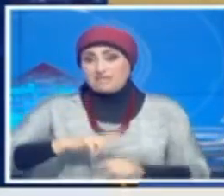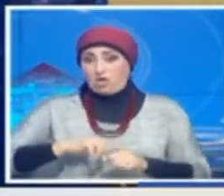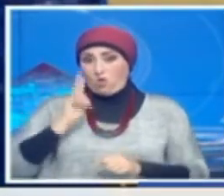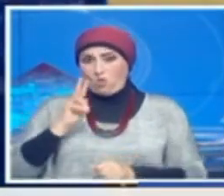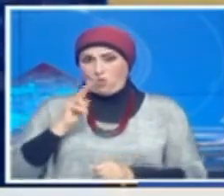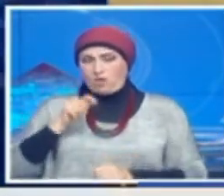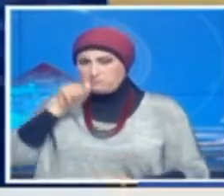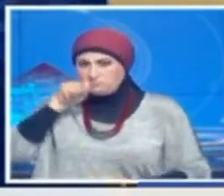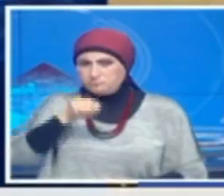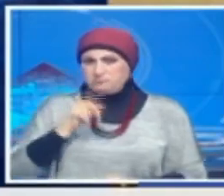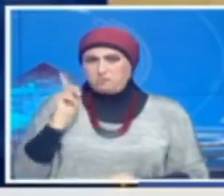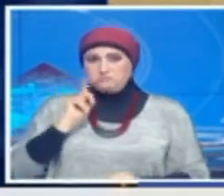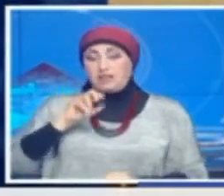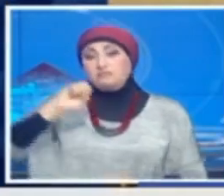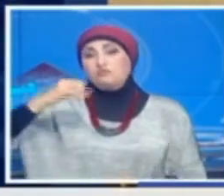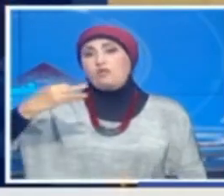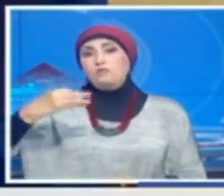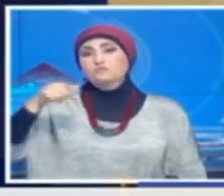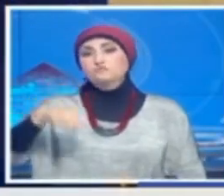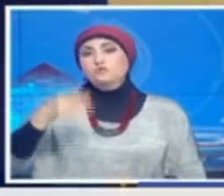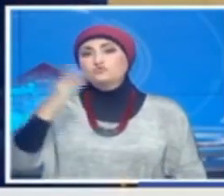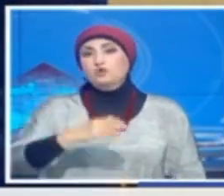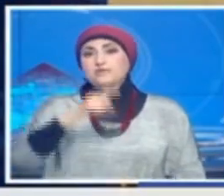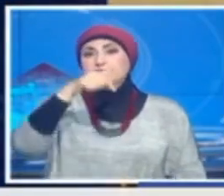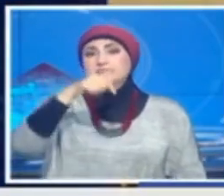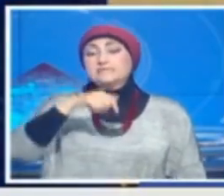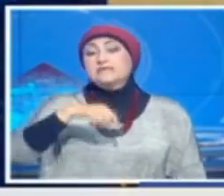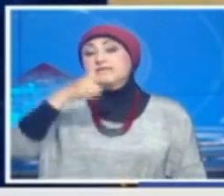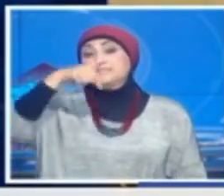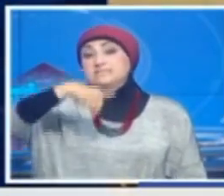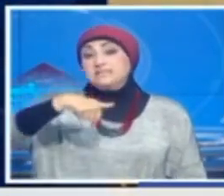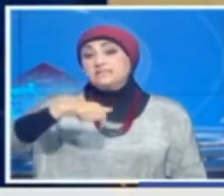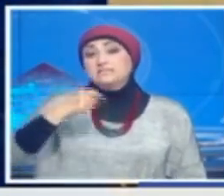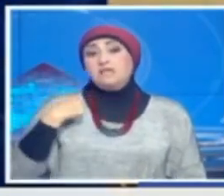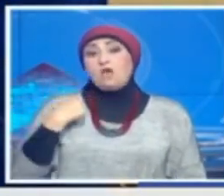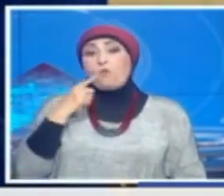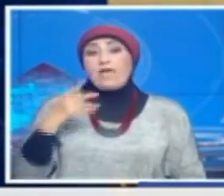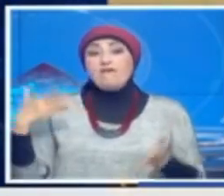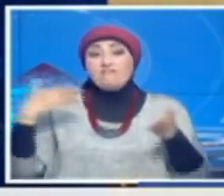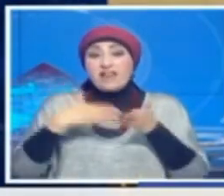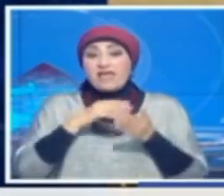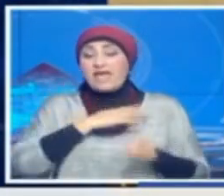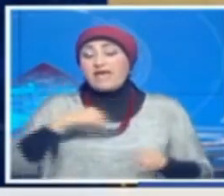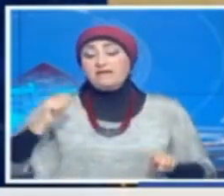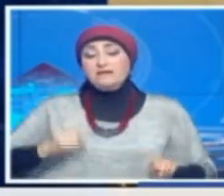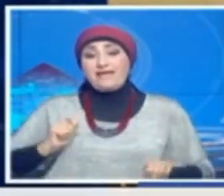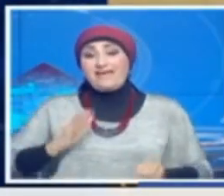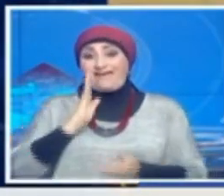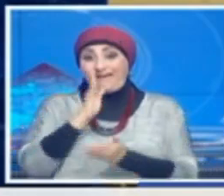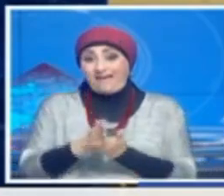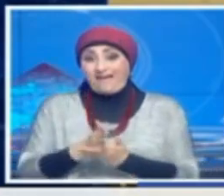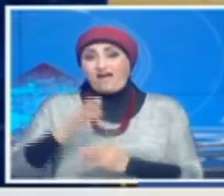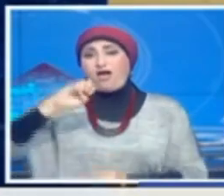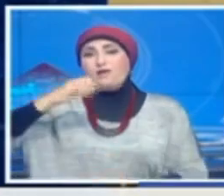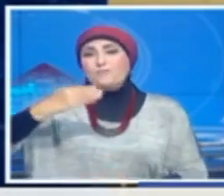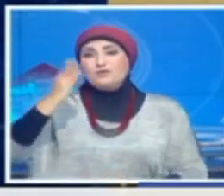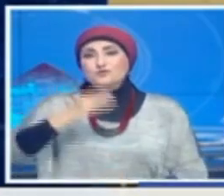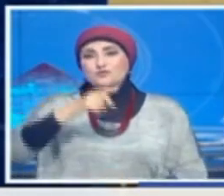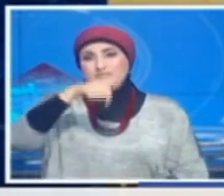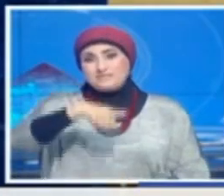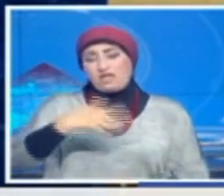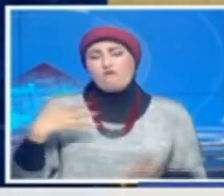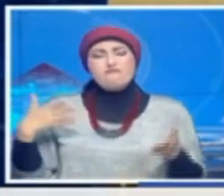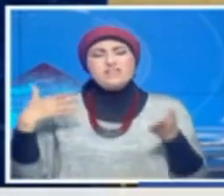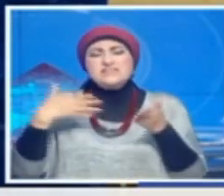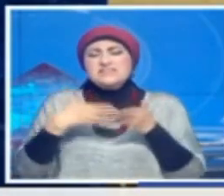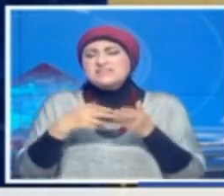والطعون يوم 13 من يونيو، والبت فيها يوم 14 من ذات الشهر، إضافة إلى إعلان الكشوف